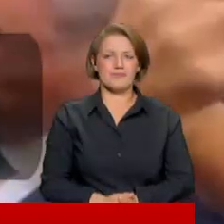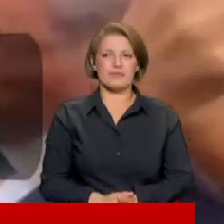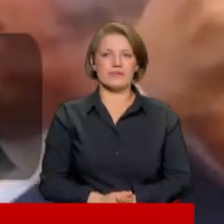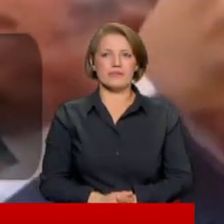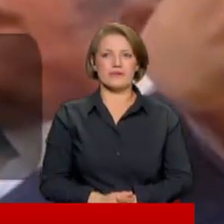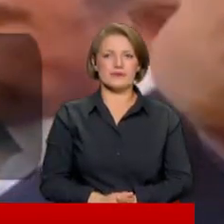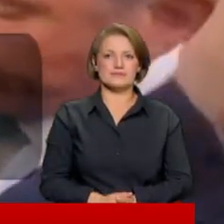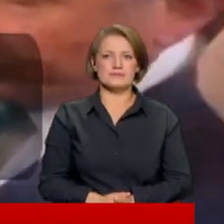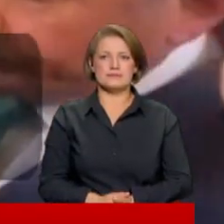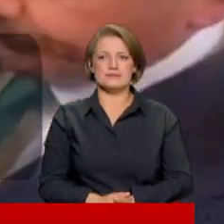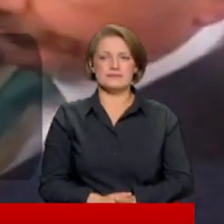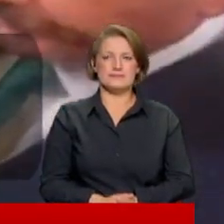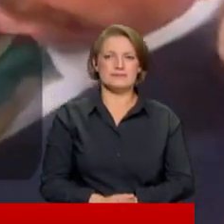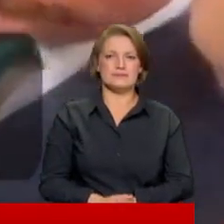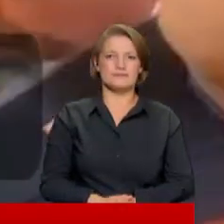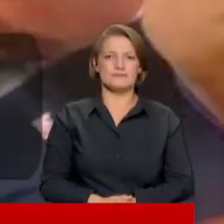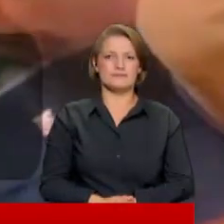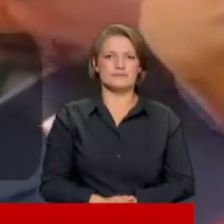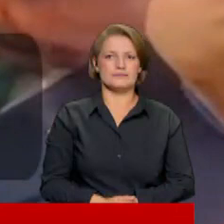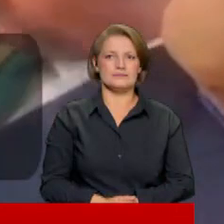ne zamanlaması açısından.